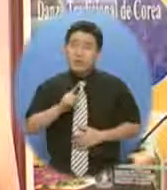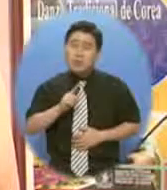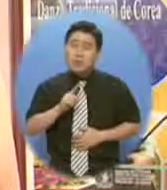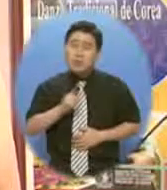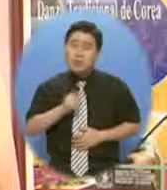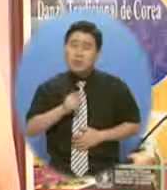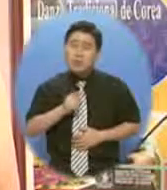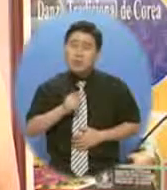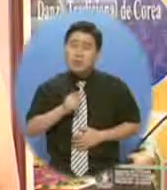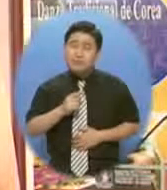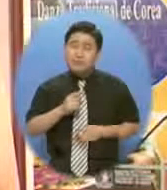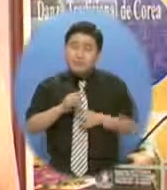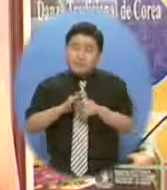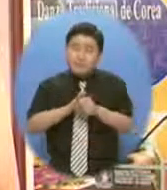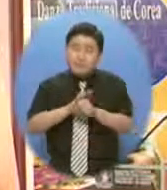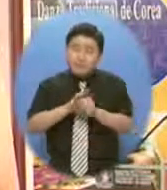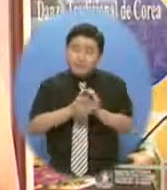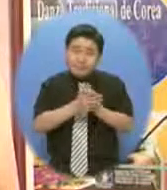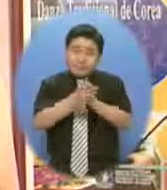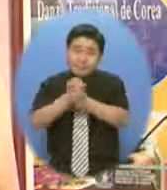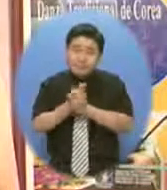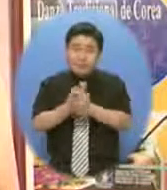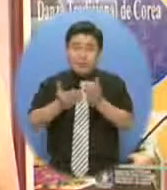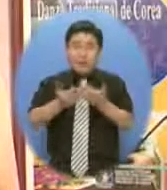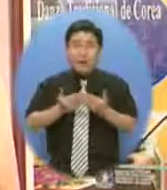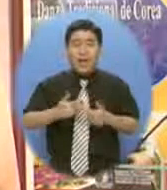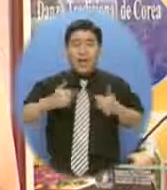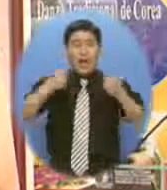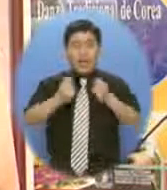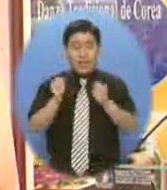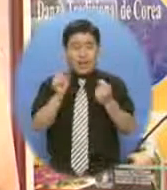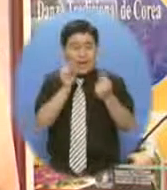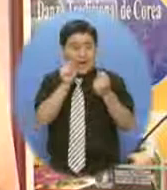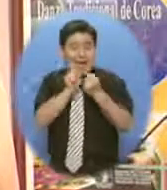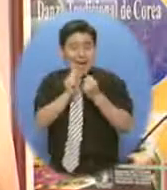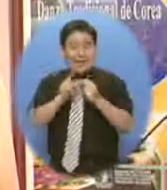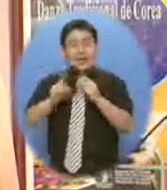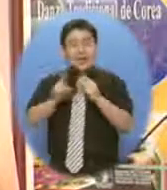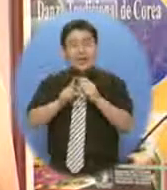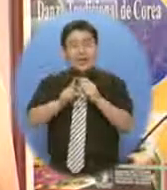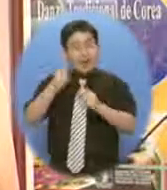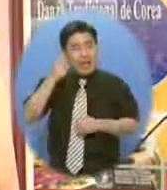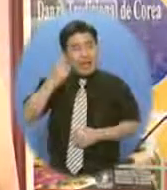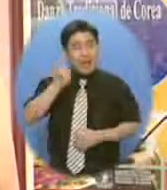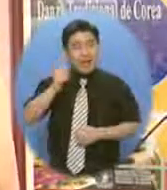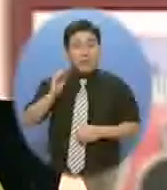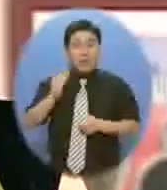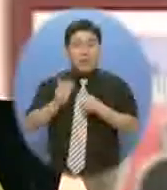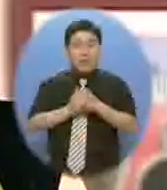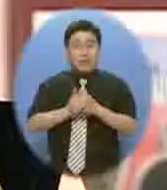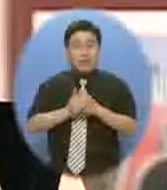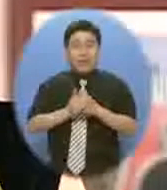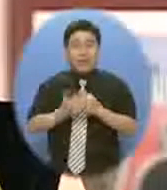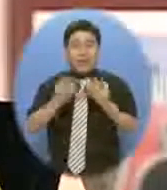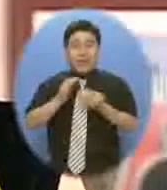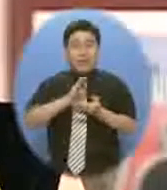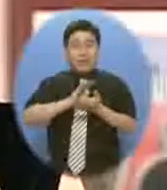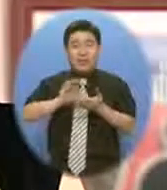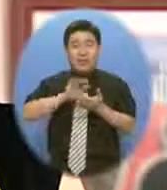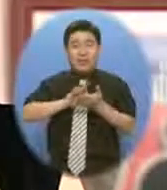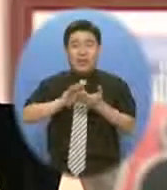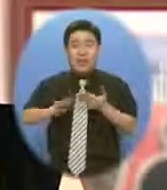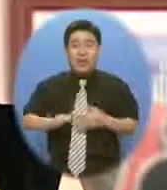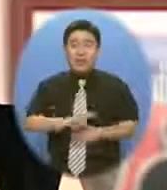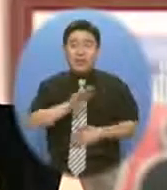주고 저와 그 항상 가까이 있는 단어로 생각이 되어 많이 쓰고 있습니다. 저는 우리